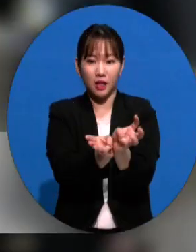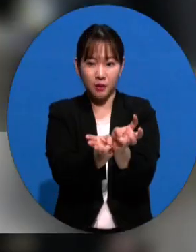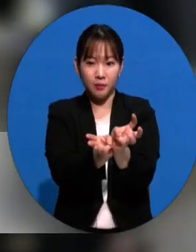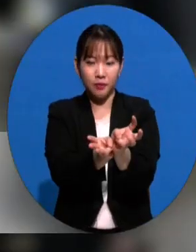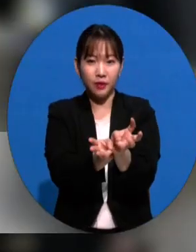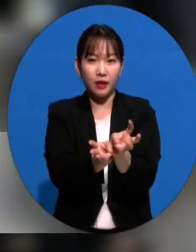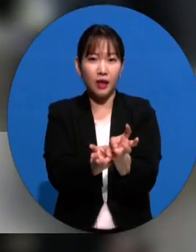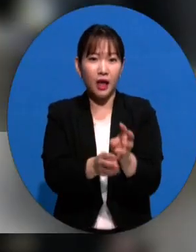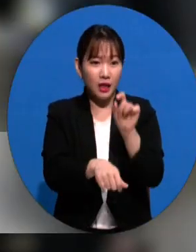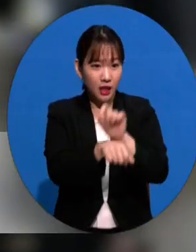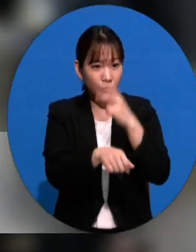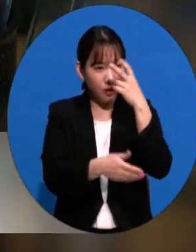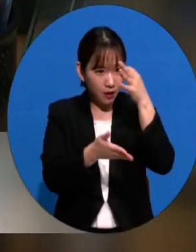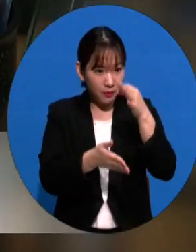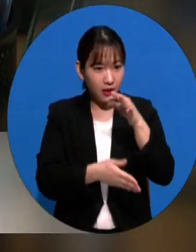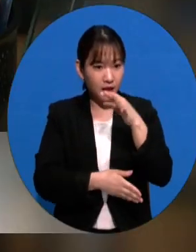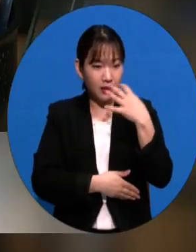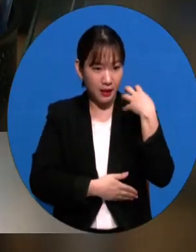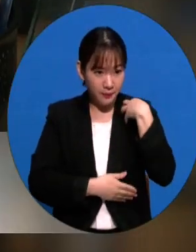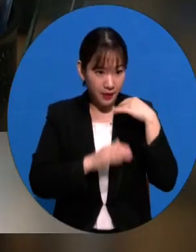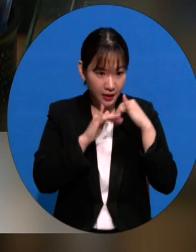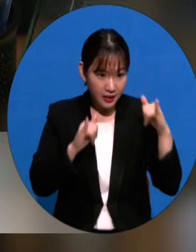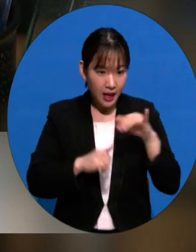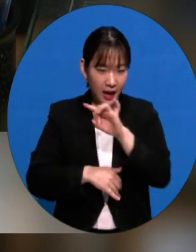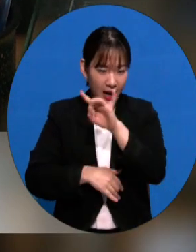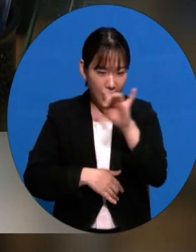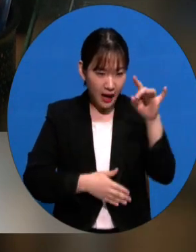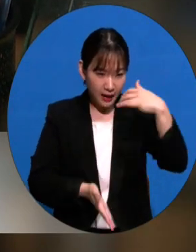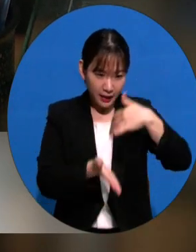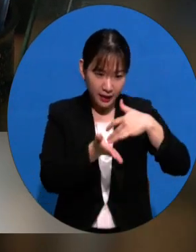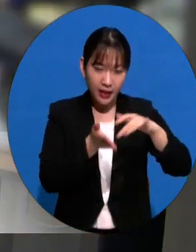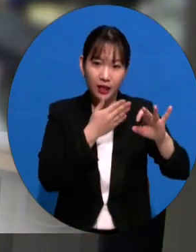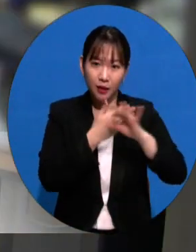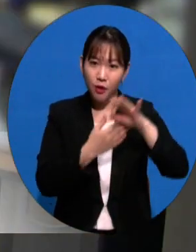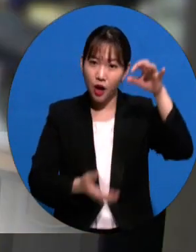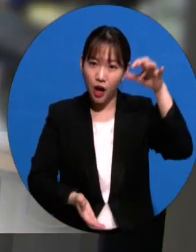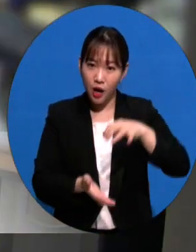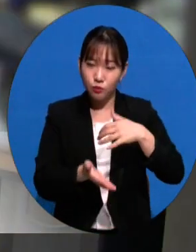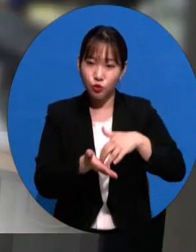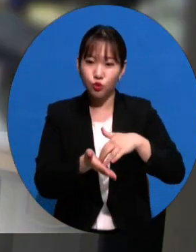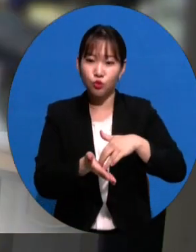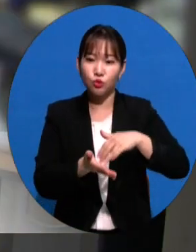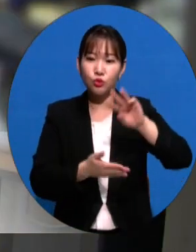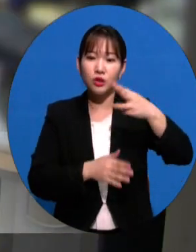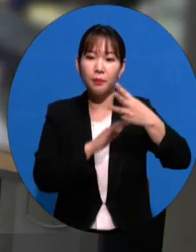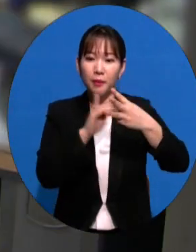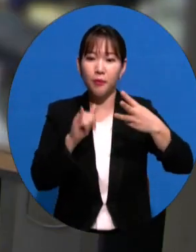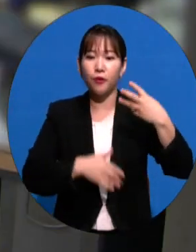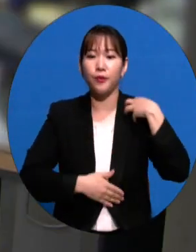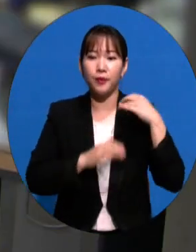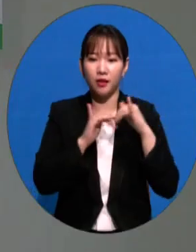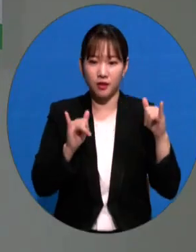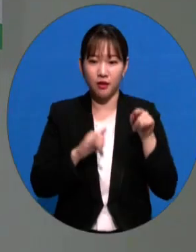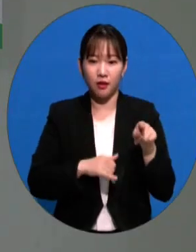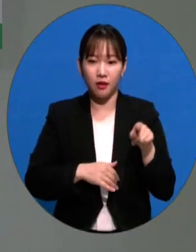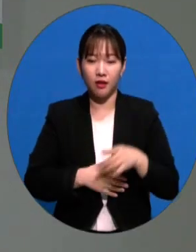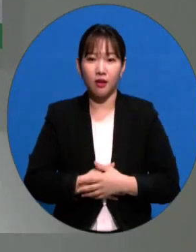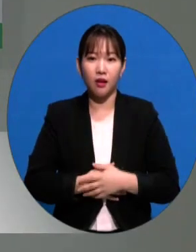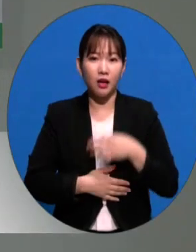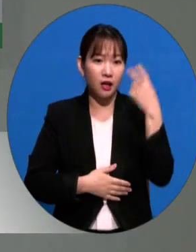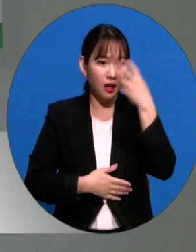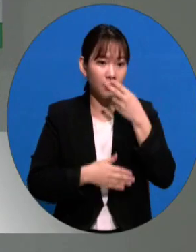실국과 팀별 사무관리비를 담당하는 서무 담당자가 한 명씩 있는 걸 감안하면 줄잡아 300여 명입니다